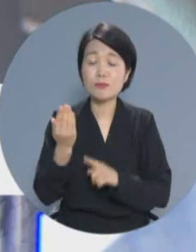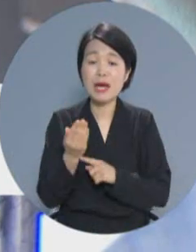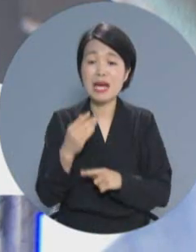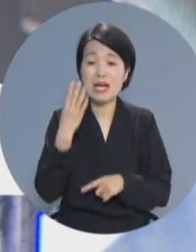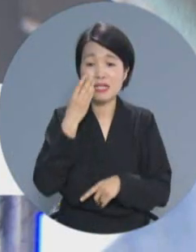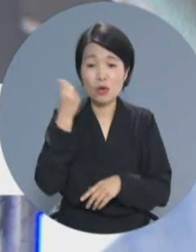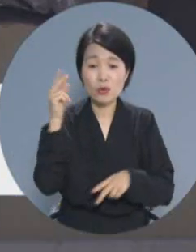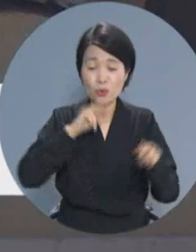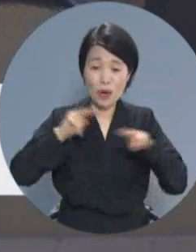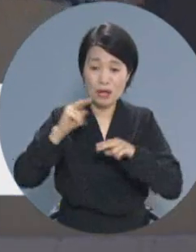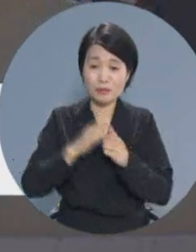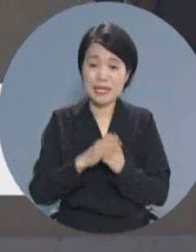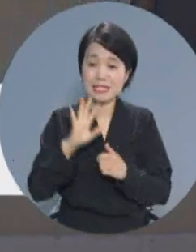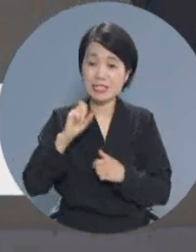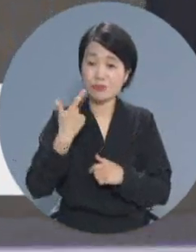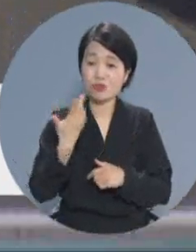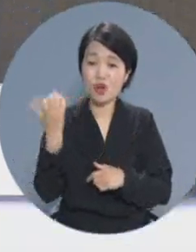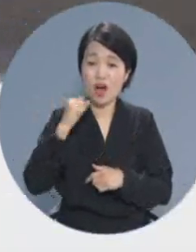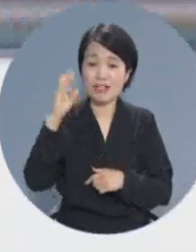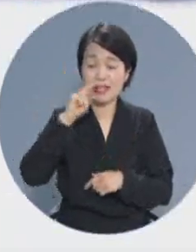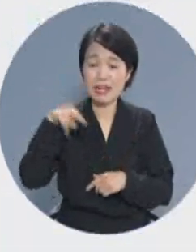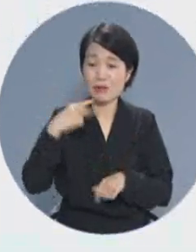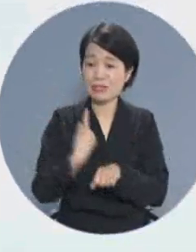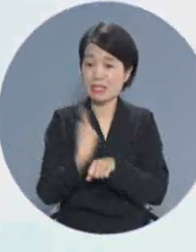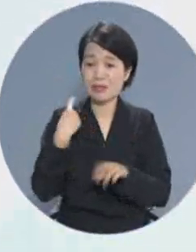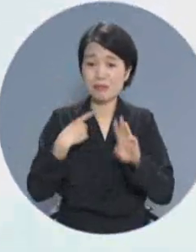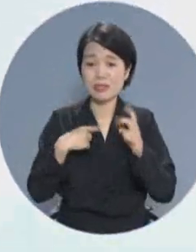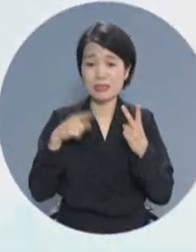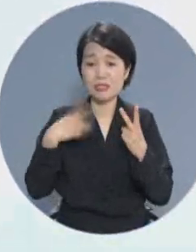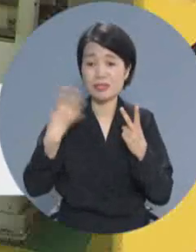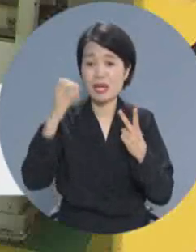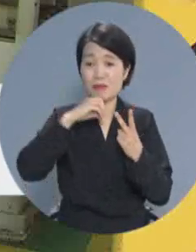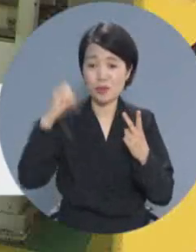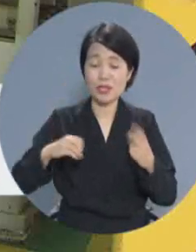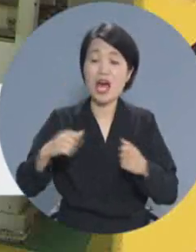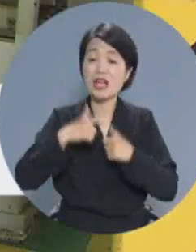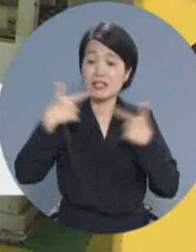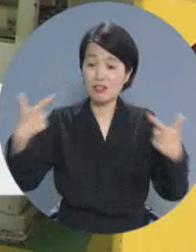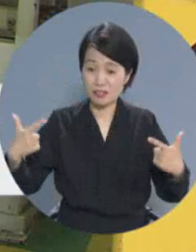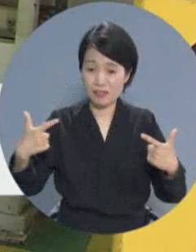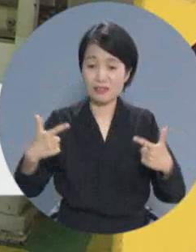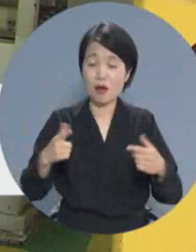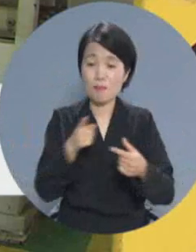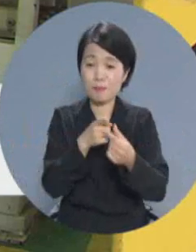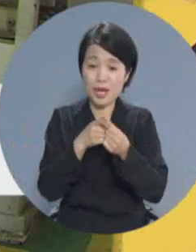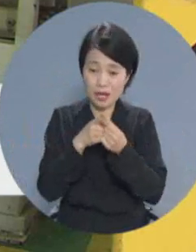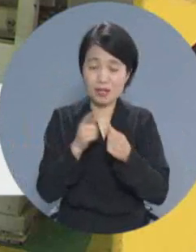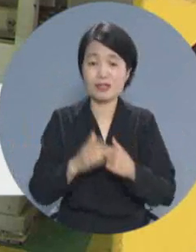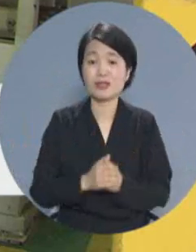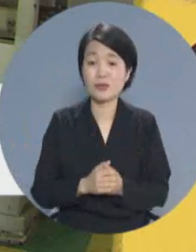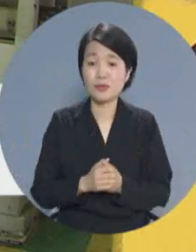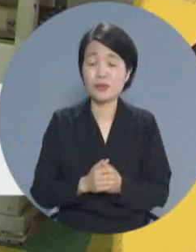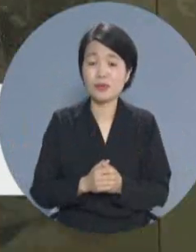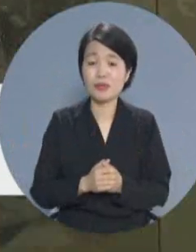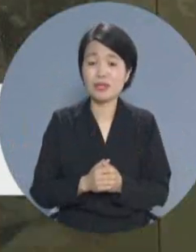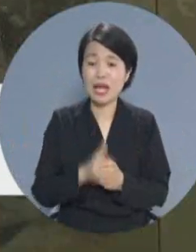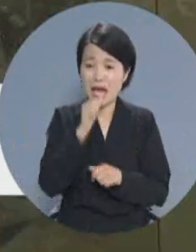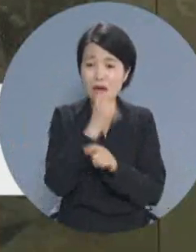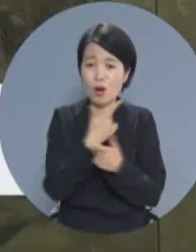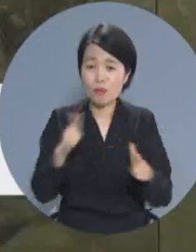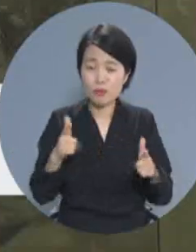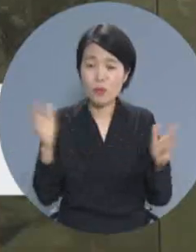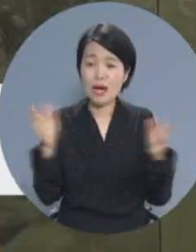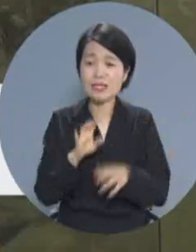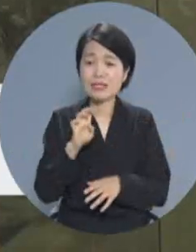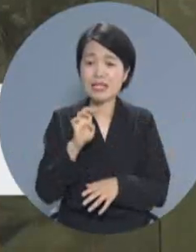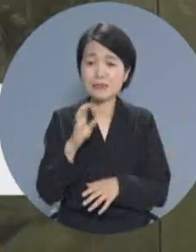석유화학 제품이 46억 달러로 지난해보다 32.4%가 늘어 증가세를 주도했으며 광물성 연료도